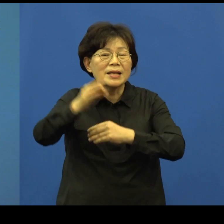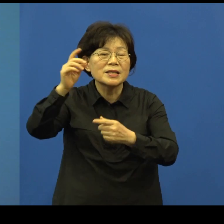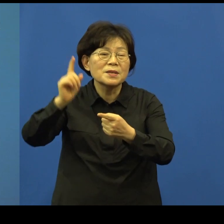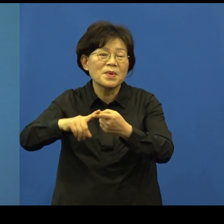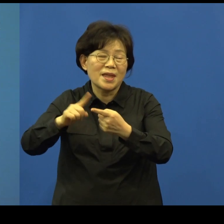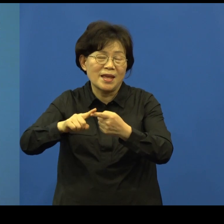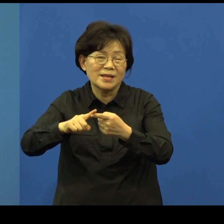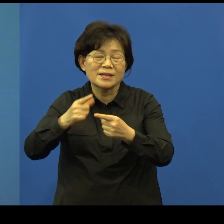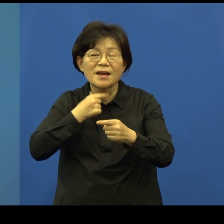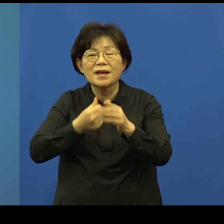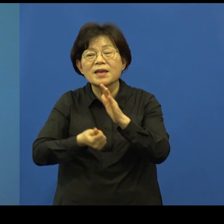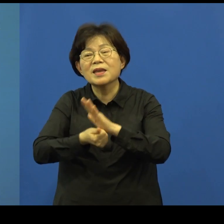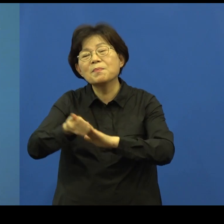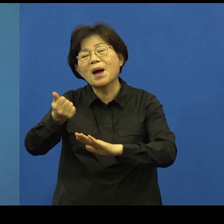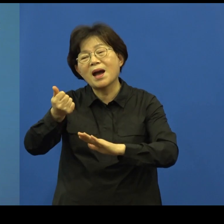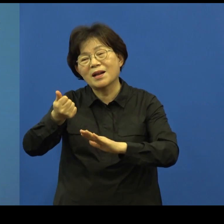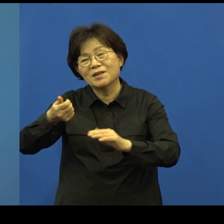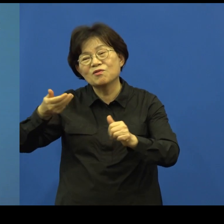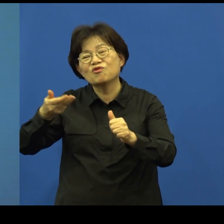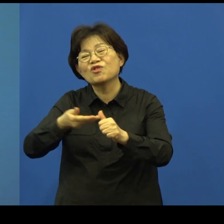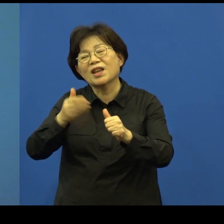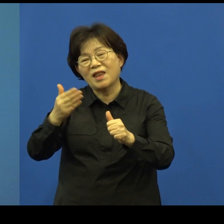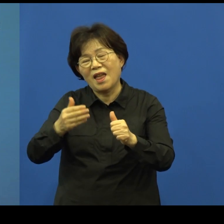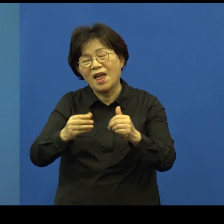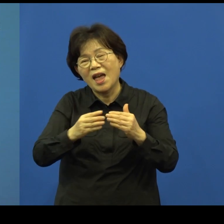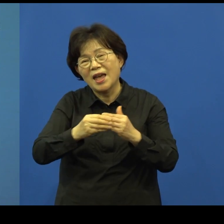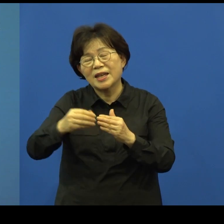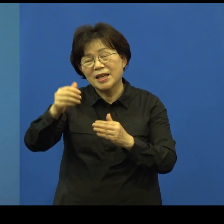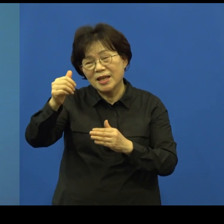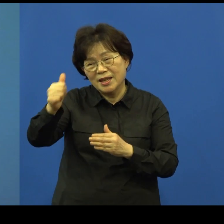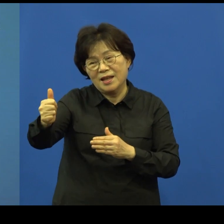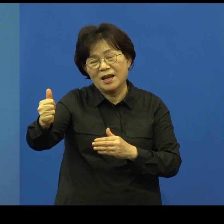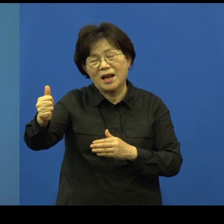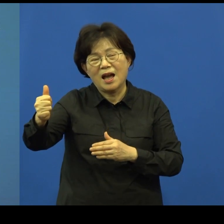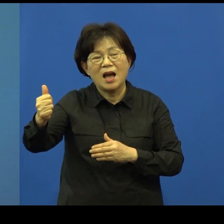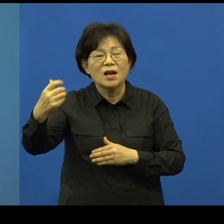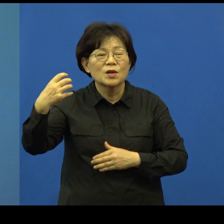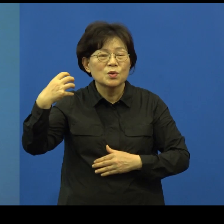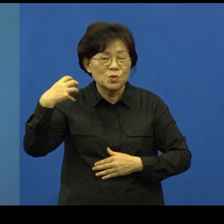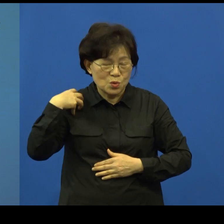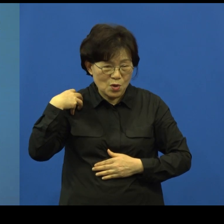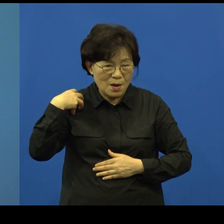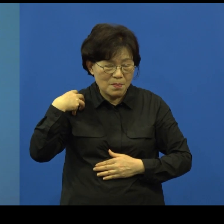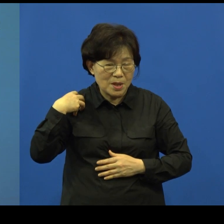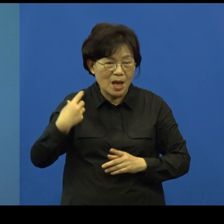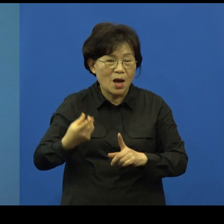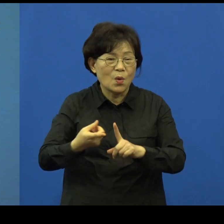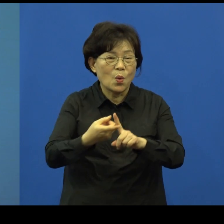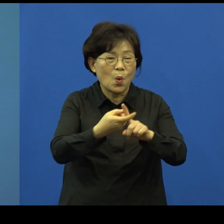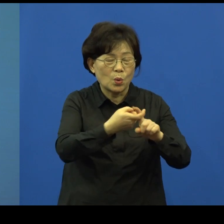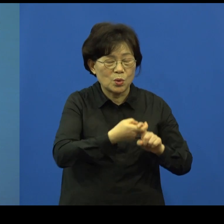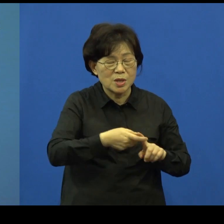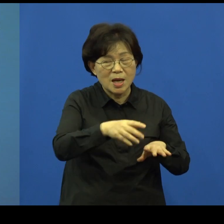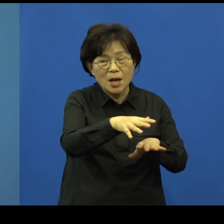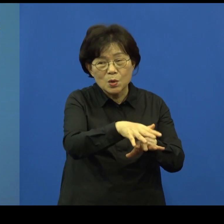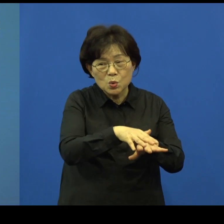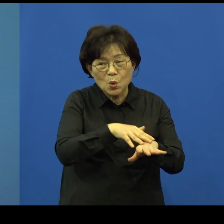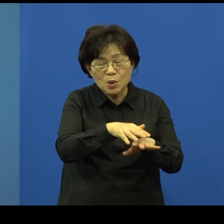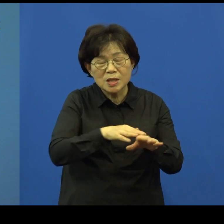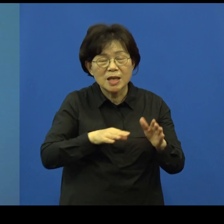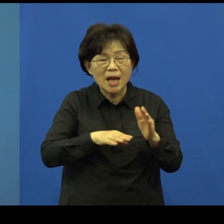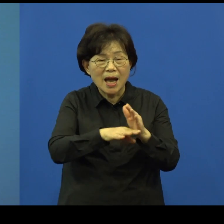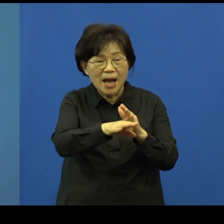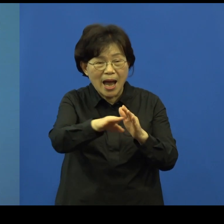그 리더의 역할이 참 중요해요. 그 공동체나 어느 조직이나 어느 가정이나